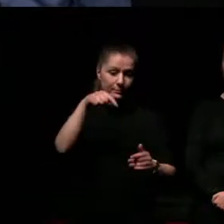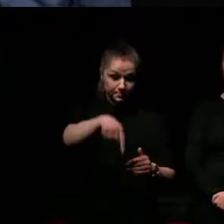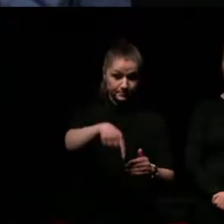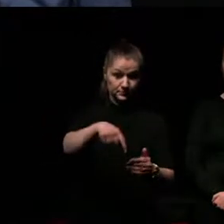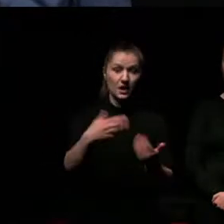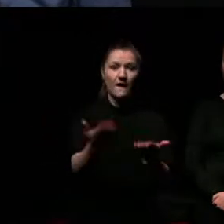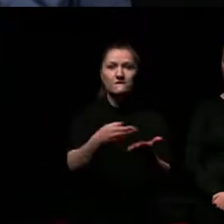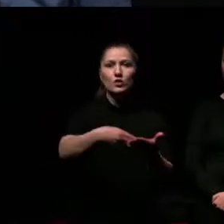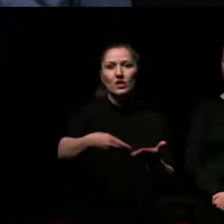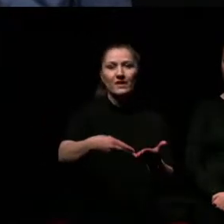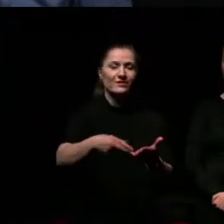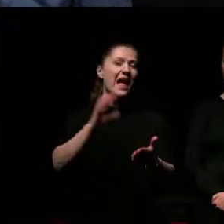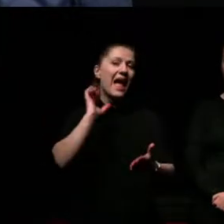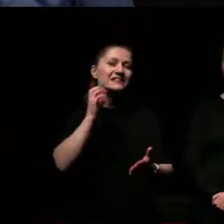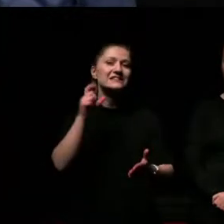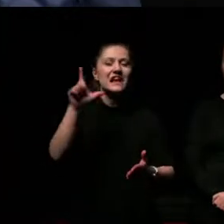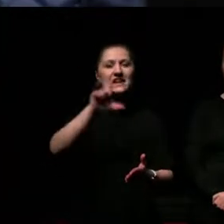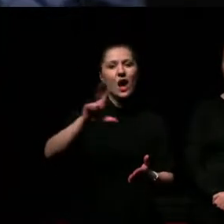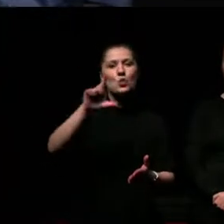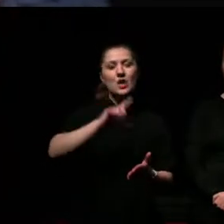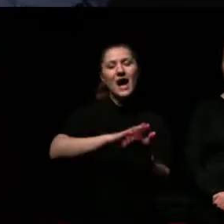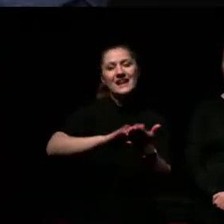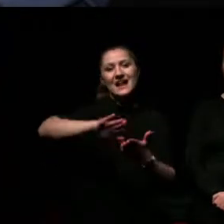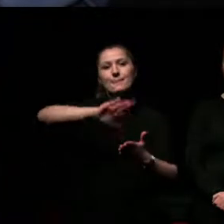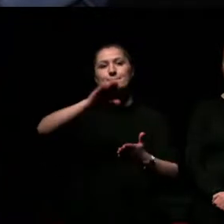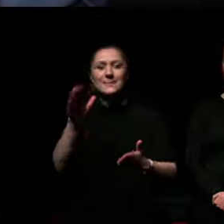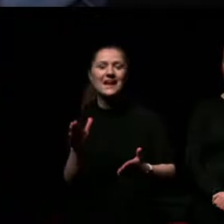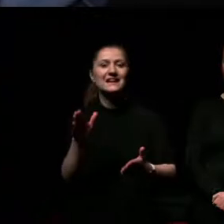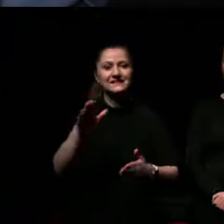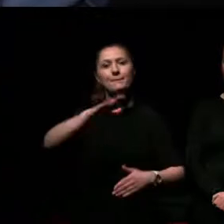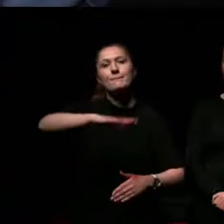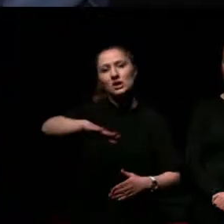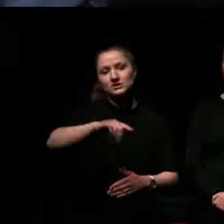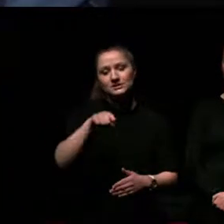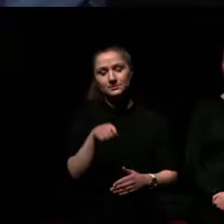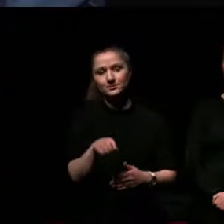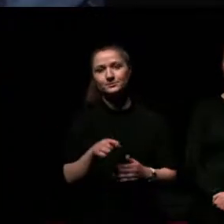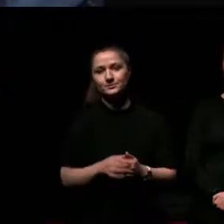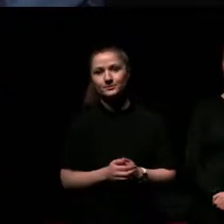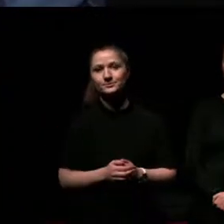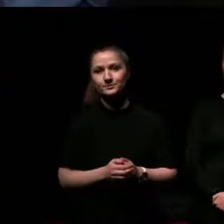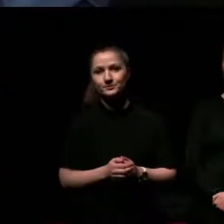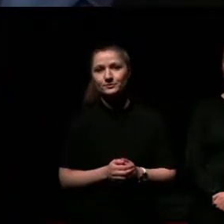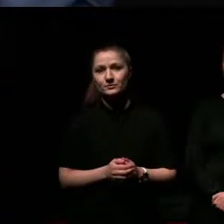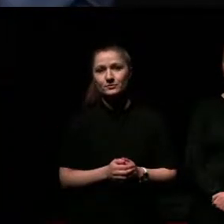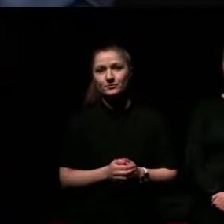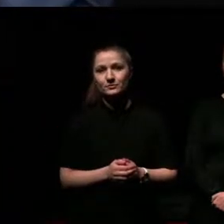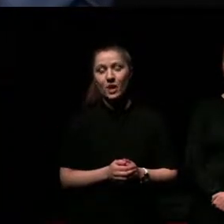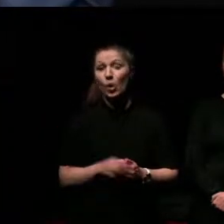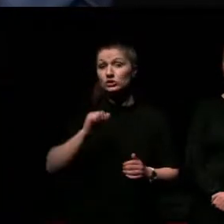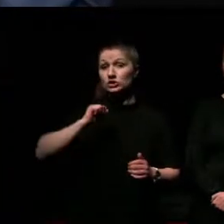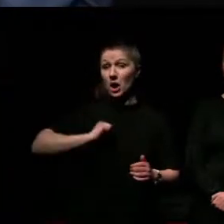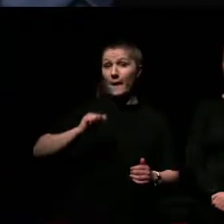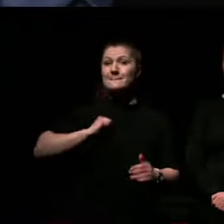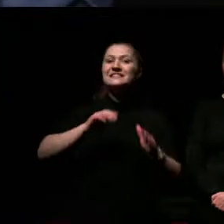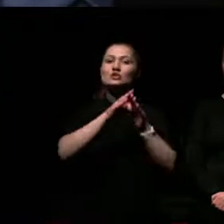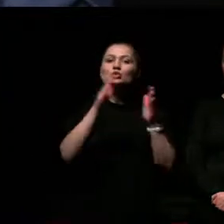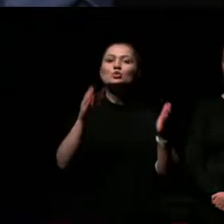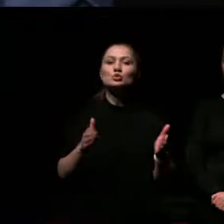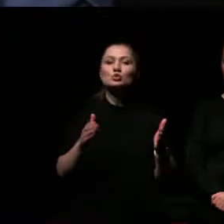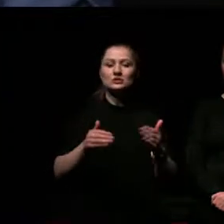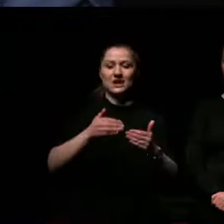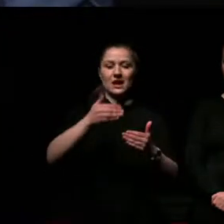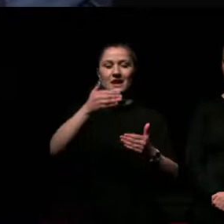Laula Renbergenside, eller Elsa Laula Renbergs plass. Og samisk hus, det